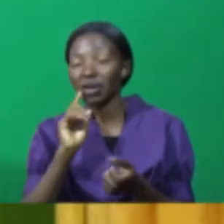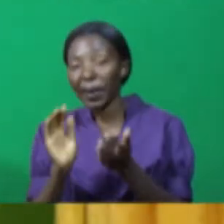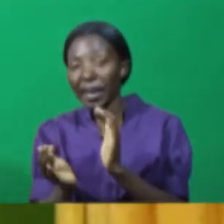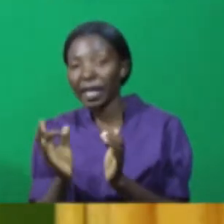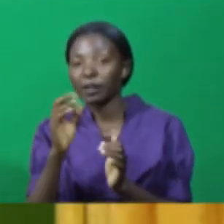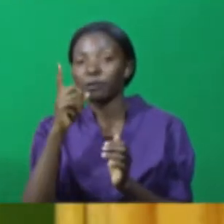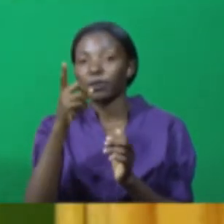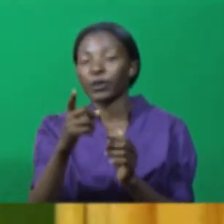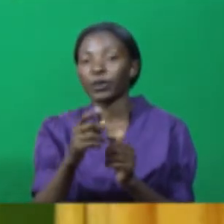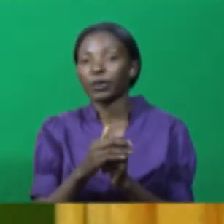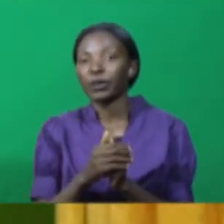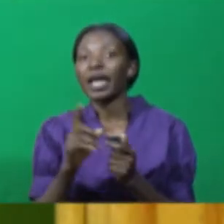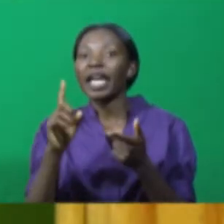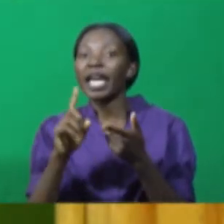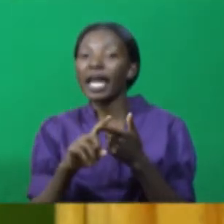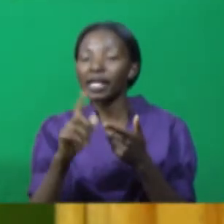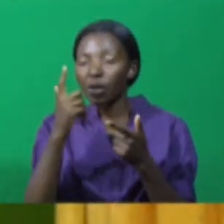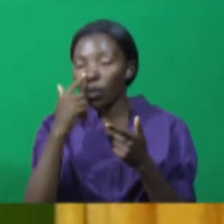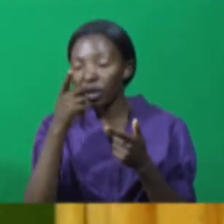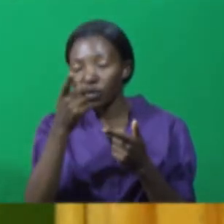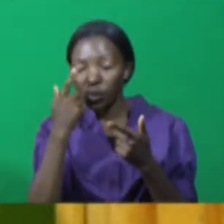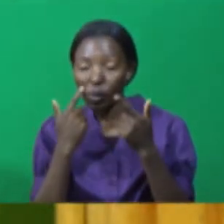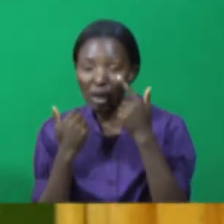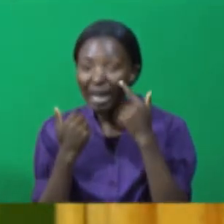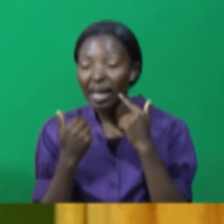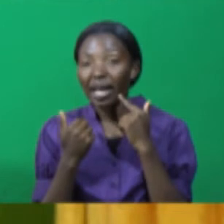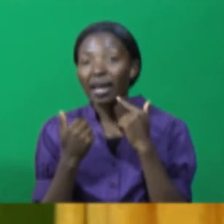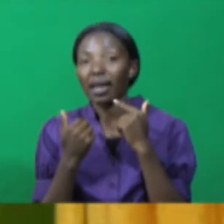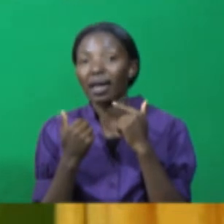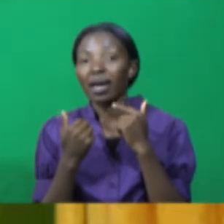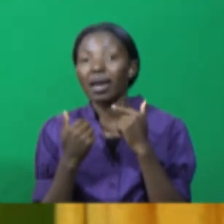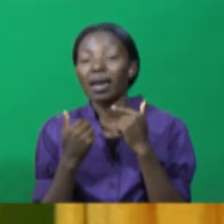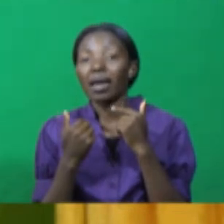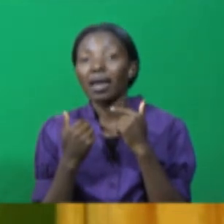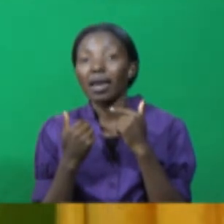vakadaro. Ende Mwari kana munhu achichema nekushungurudzwa.